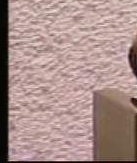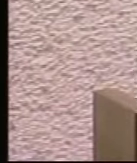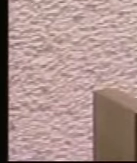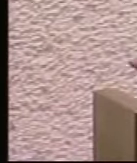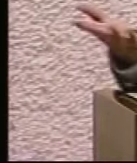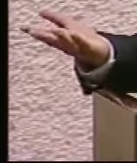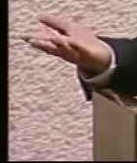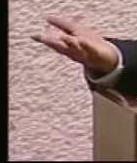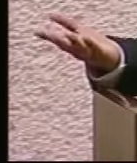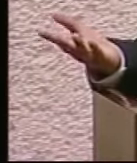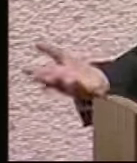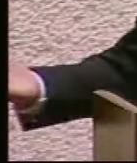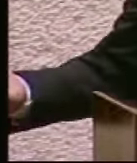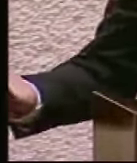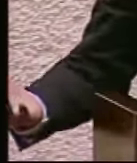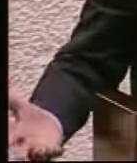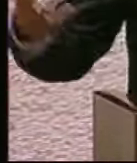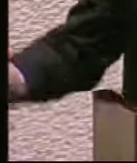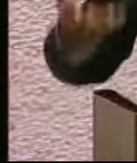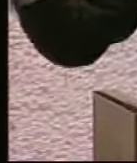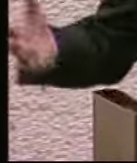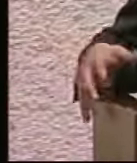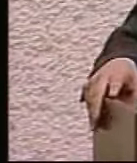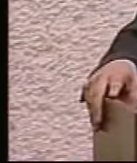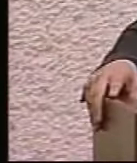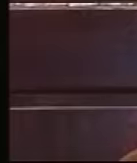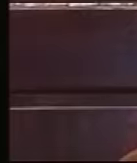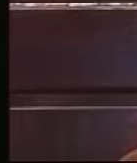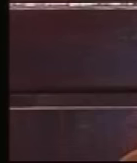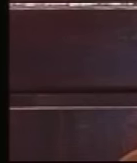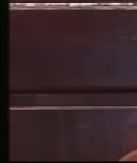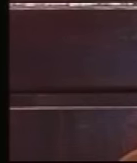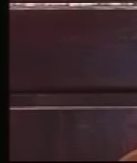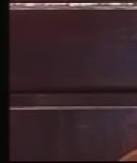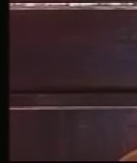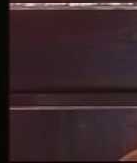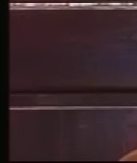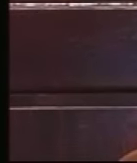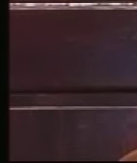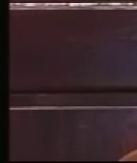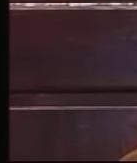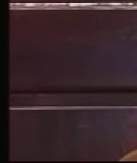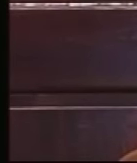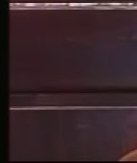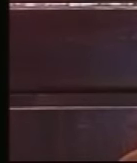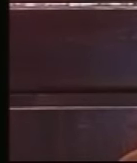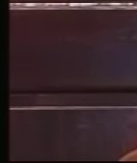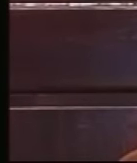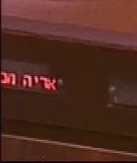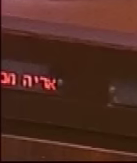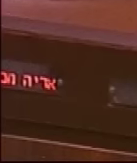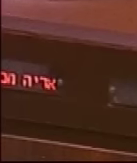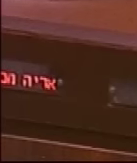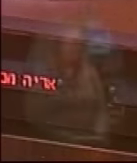דיונים ערים בכיתה? כן! זה מה שאנחנו רוצים, אנחנו רוצים דיונים מרים, זה לא דברים קלים, כי המצב במדינה לא